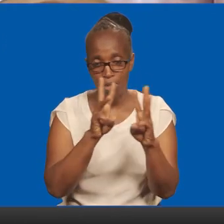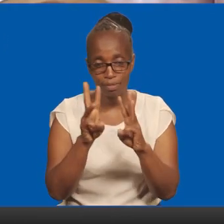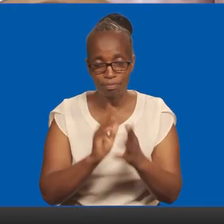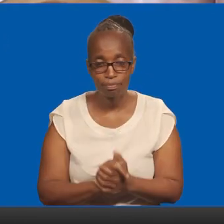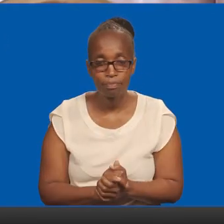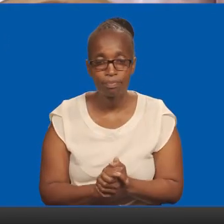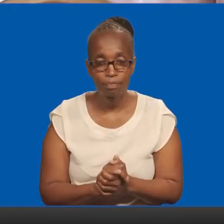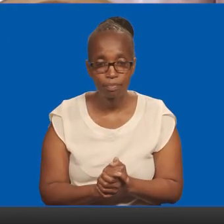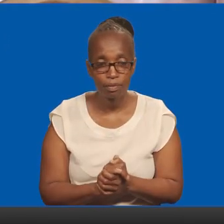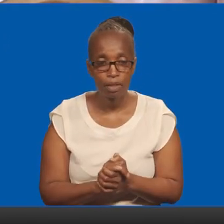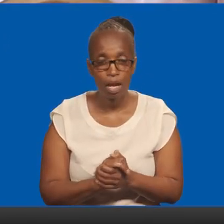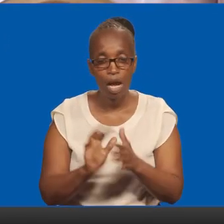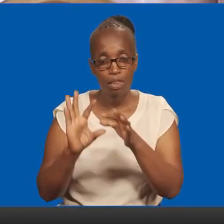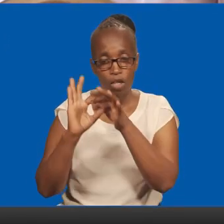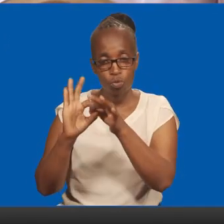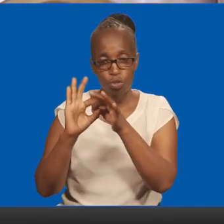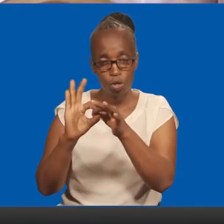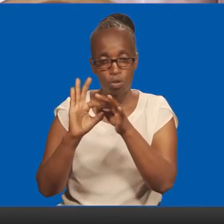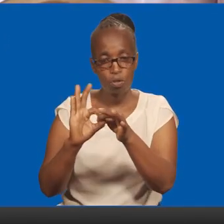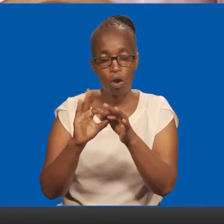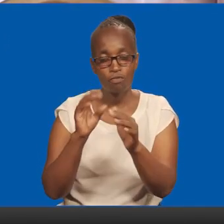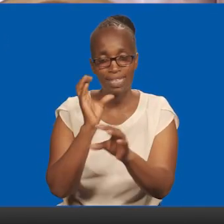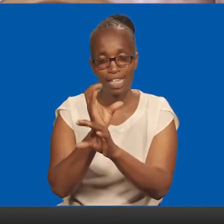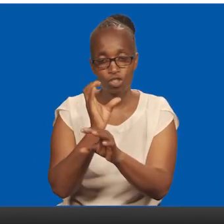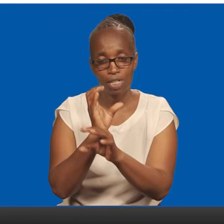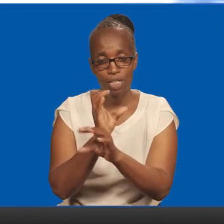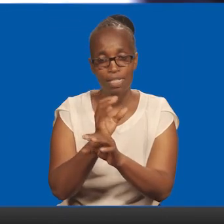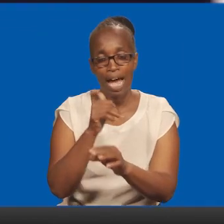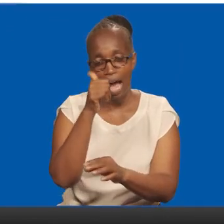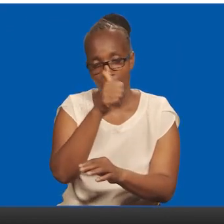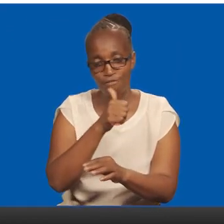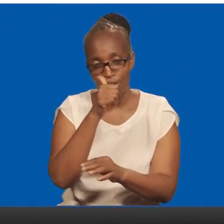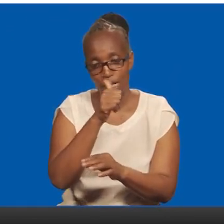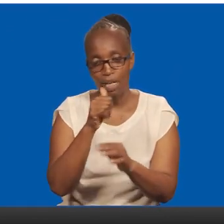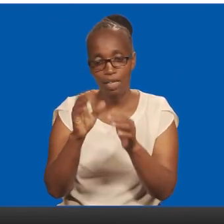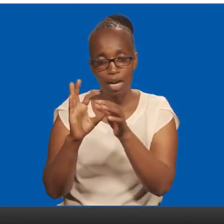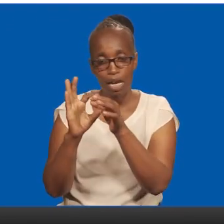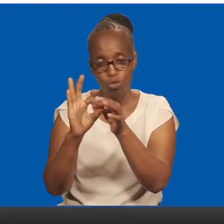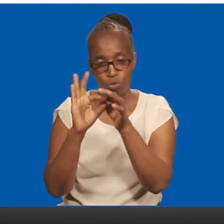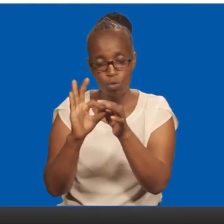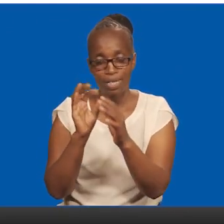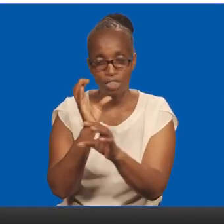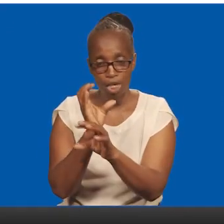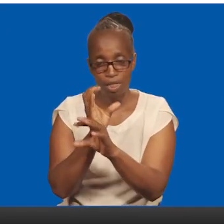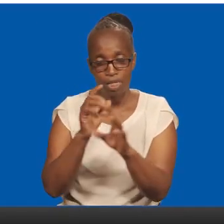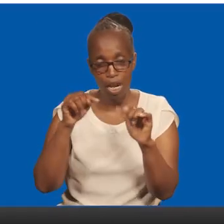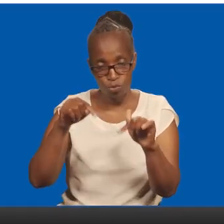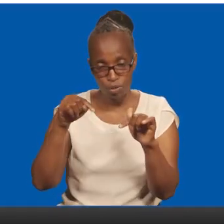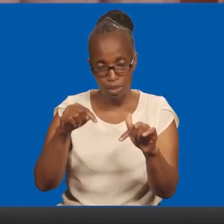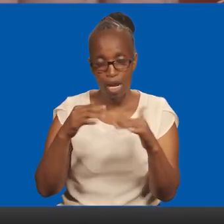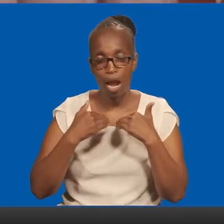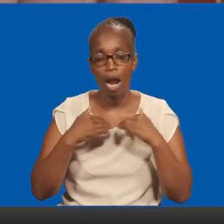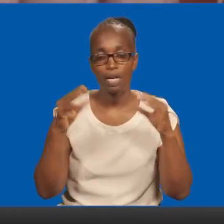Muungano wa makanisa wa Africa Institute of Churches iliandaa kikao cha majadiliano katika makao makuu ya kanisa la ABC mjini